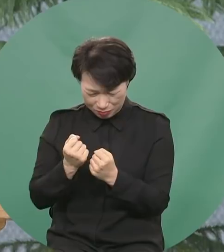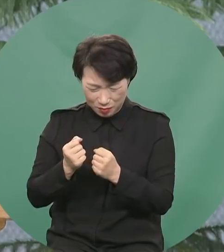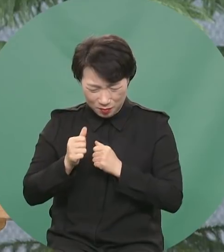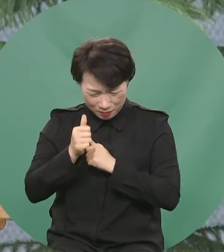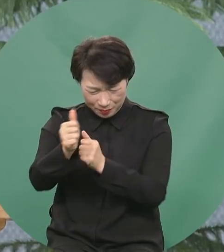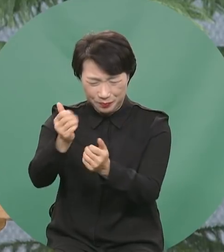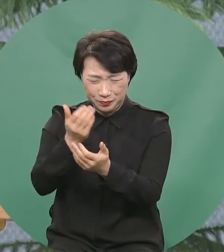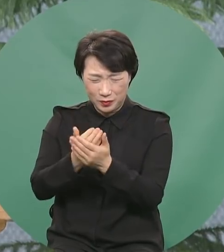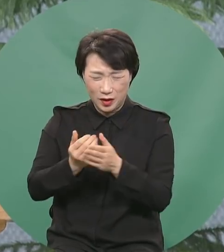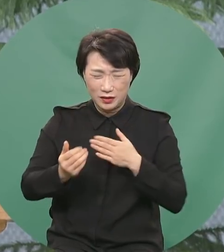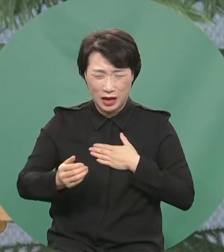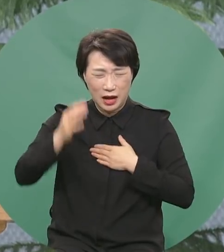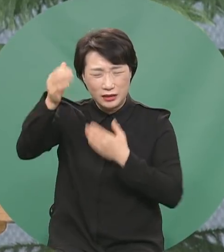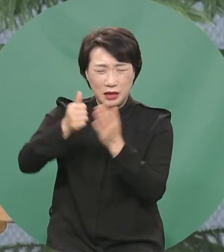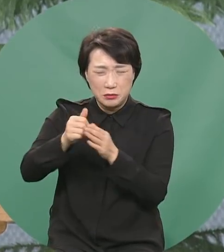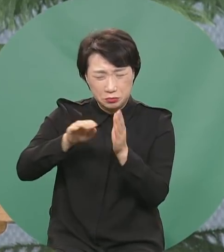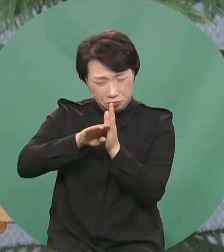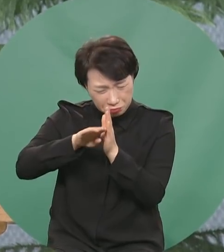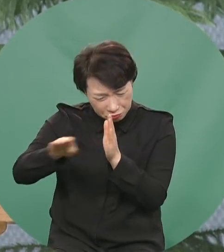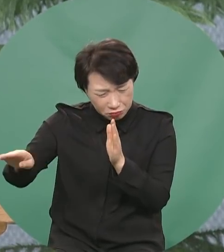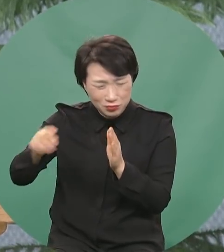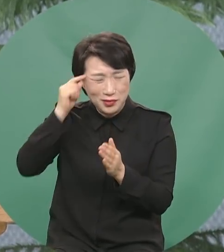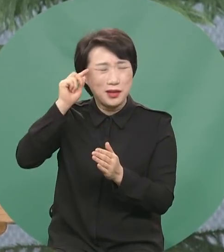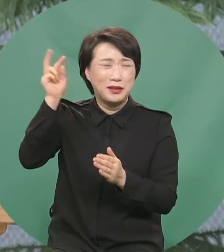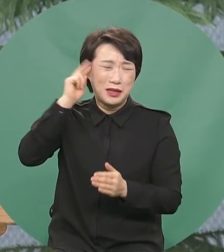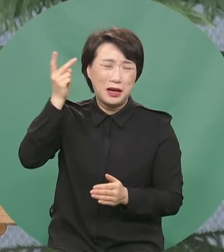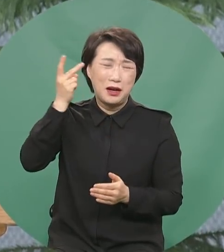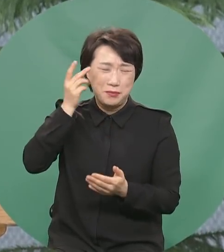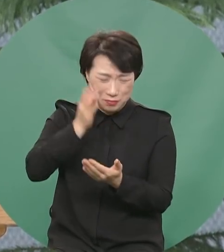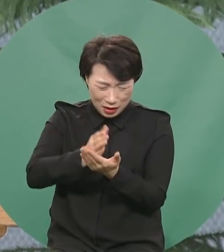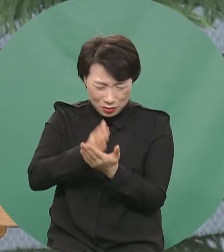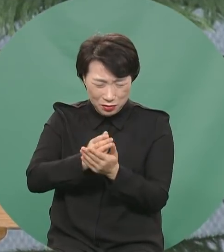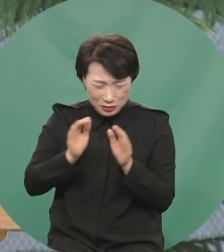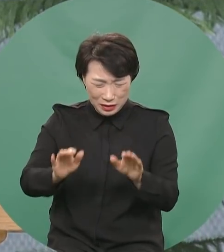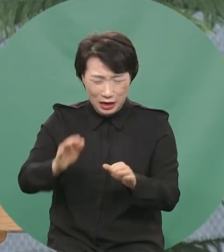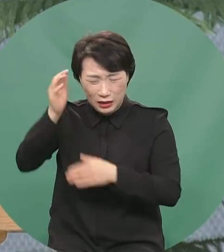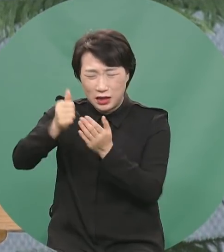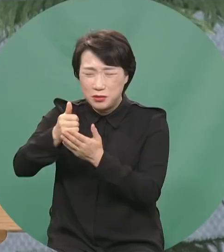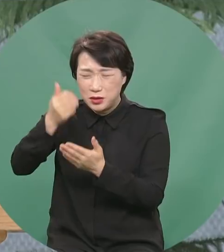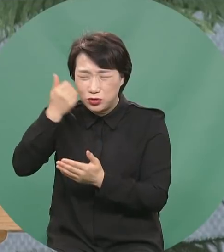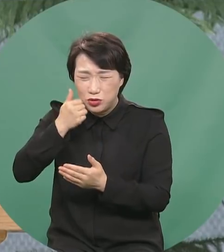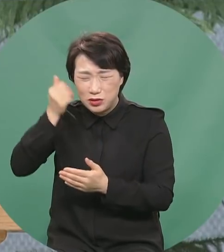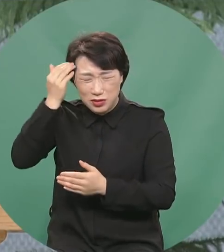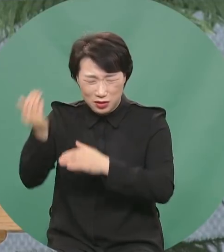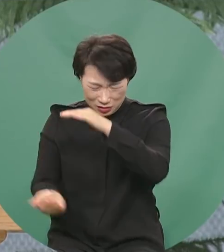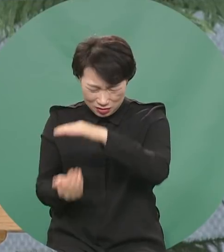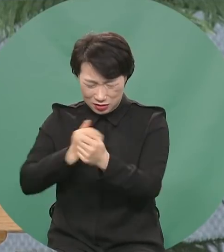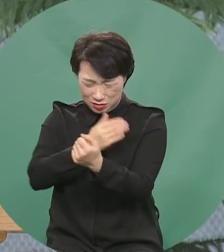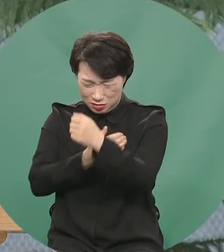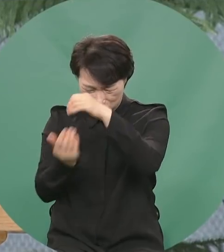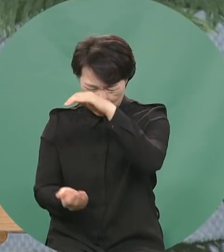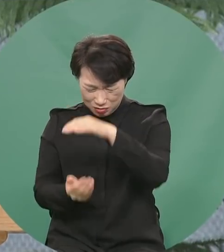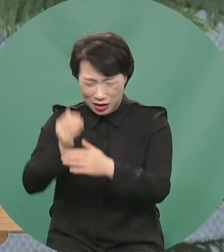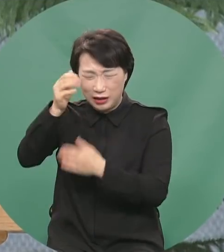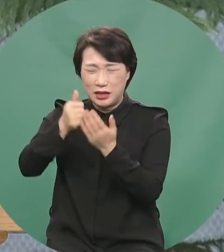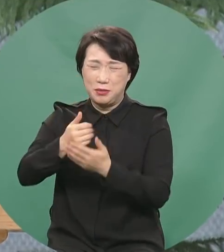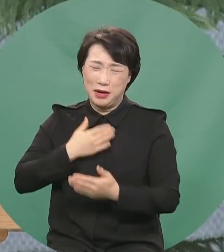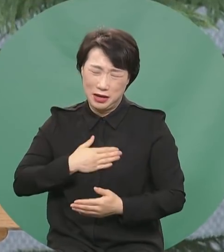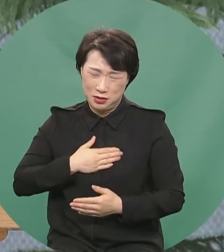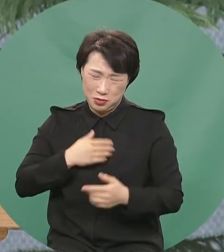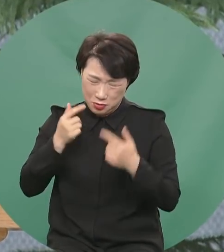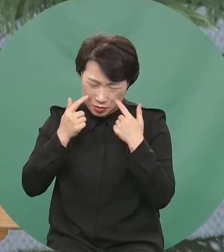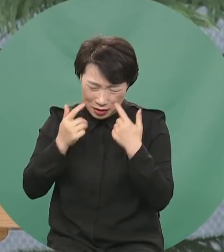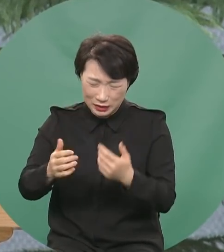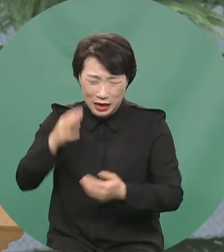나와 하나님이 같은 줄로 착각하지 말게 하시고 하나님은 전지하시고 전능하신 하나님인 줄 알아서 밝히